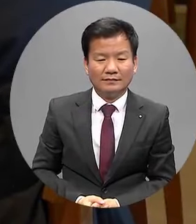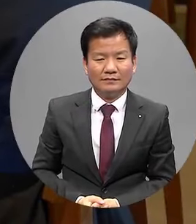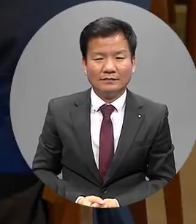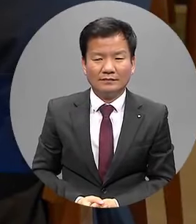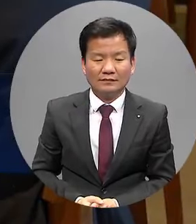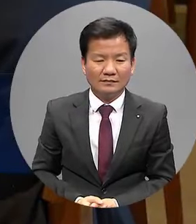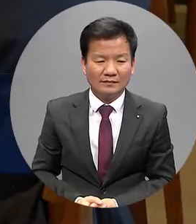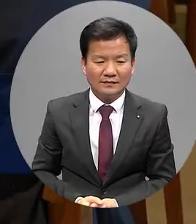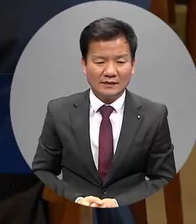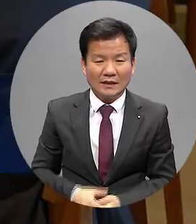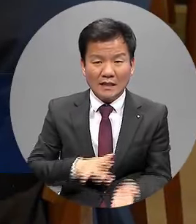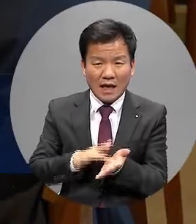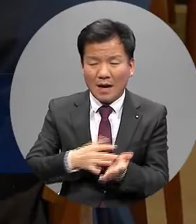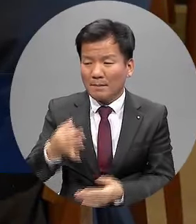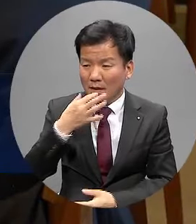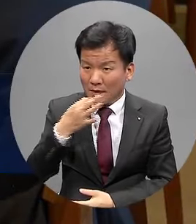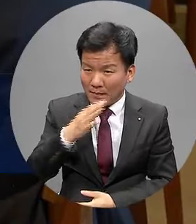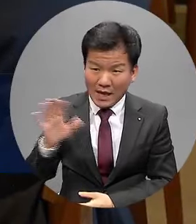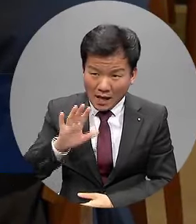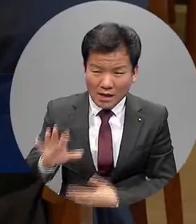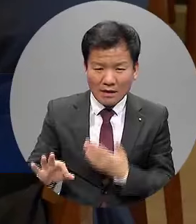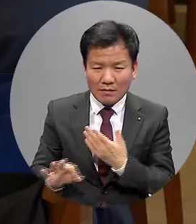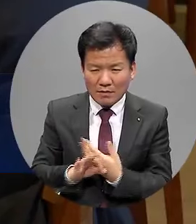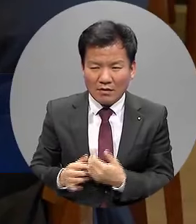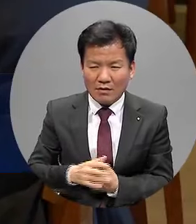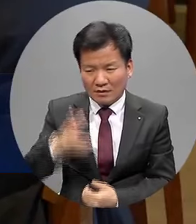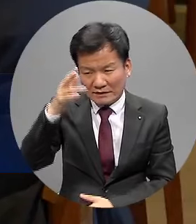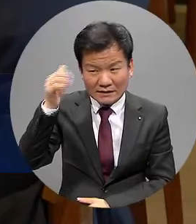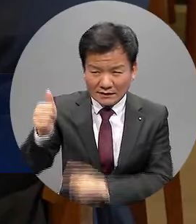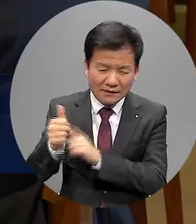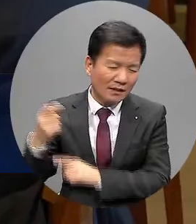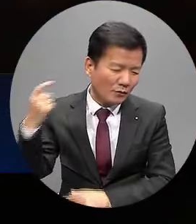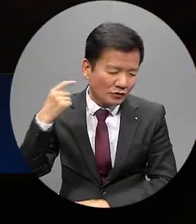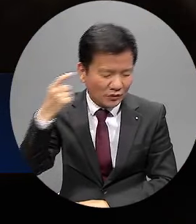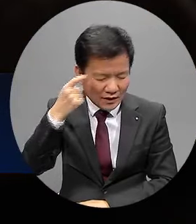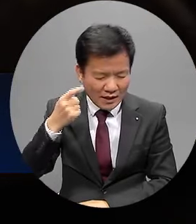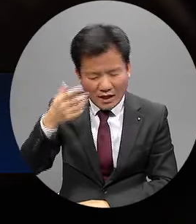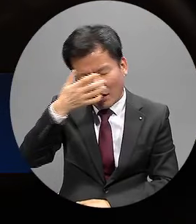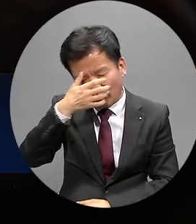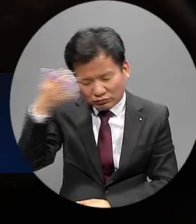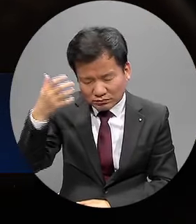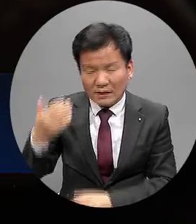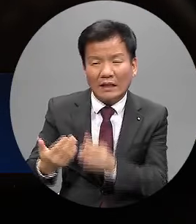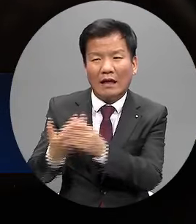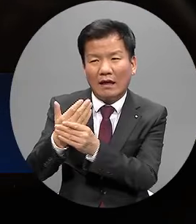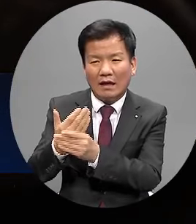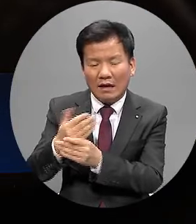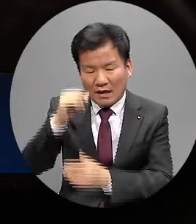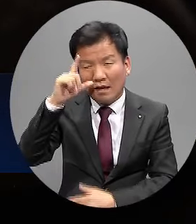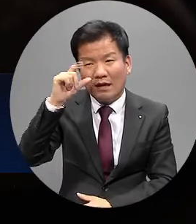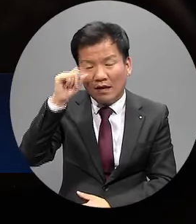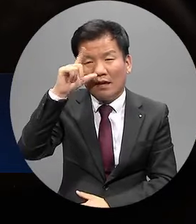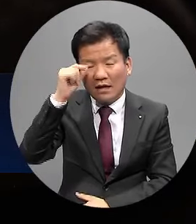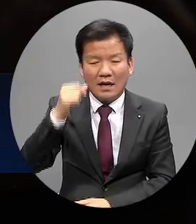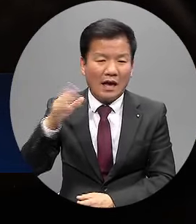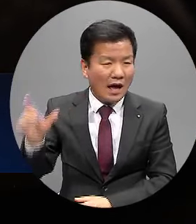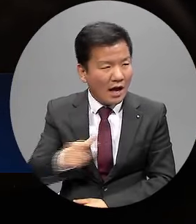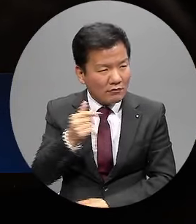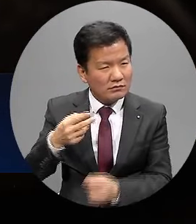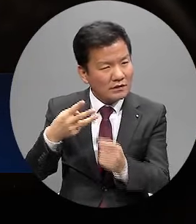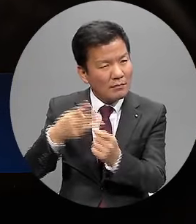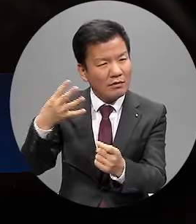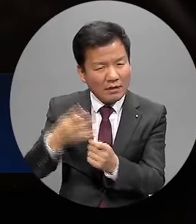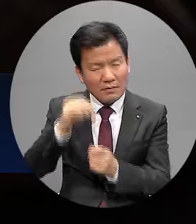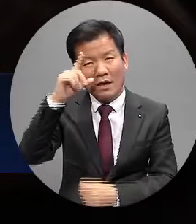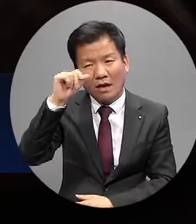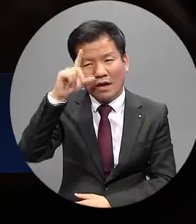않으면 서장의 목소리가 들리는 것 같은 악몽을 꾸고 잠을 자다가 하루에 서너 번씩